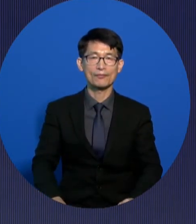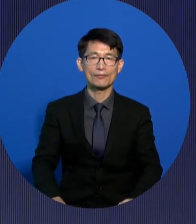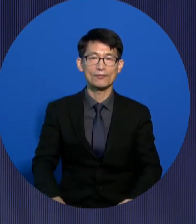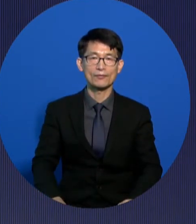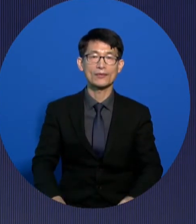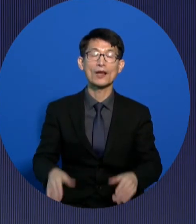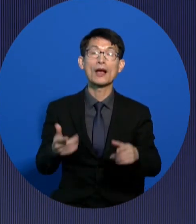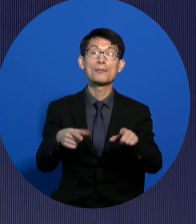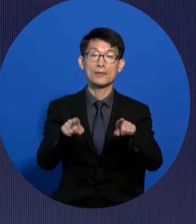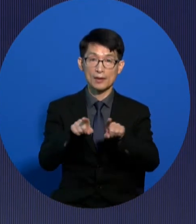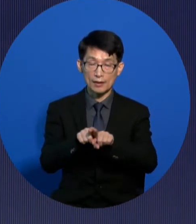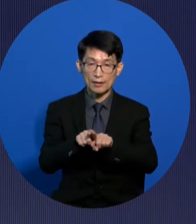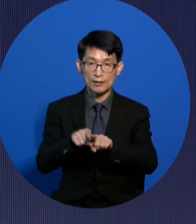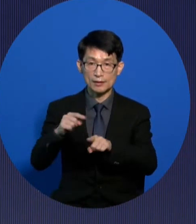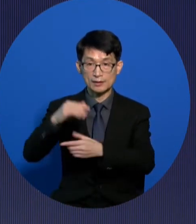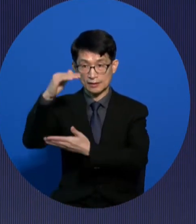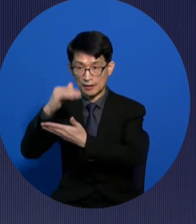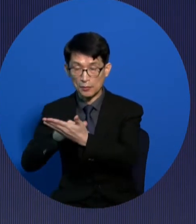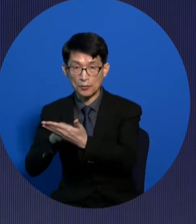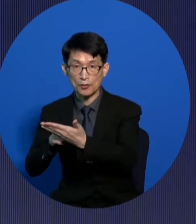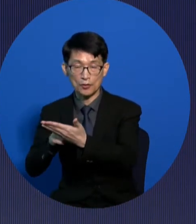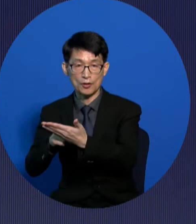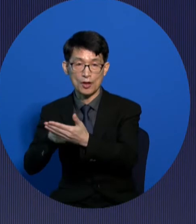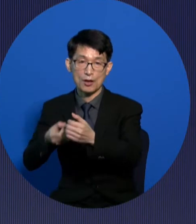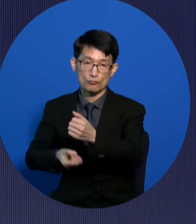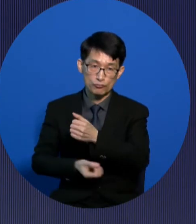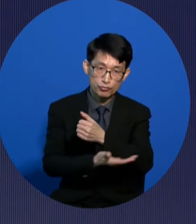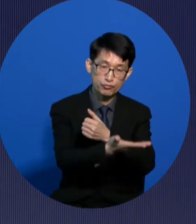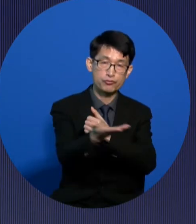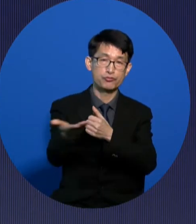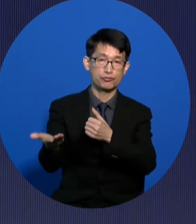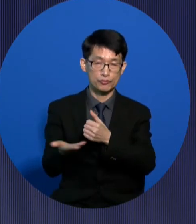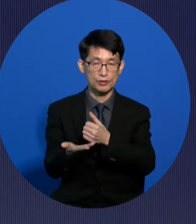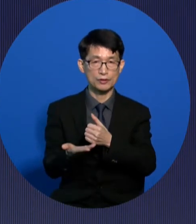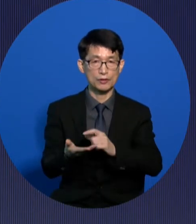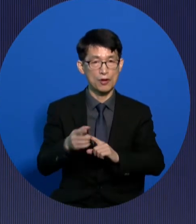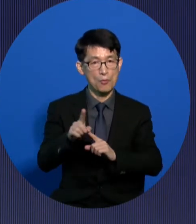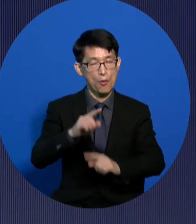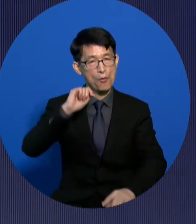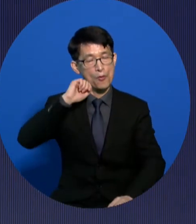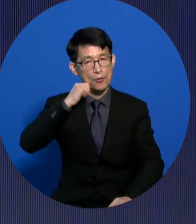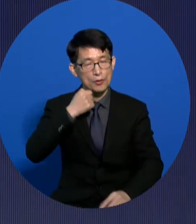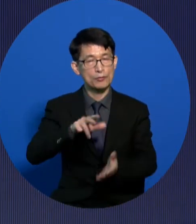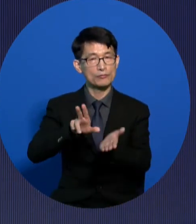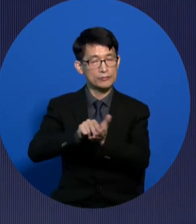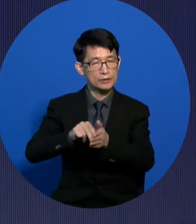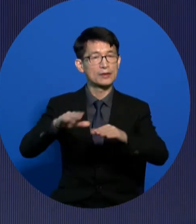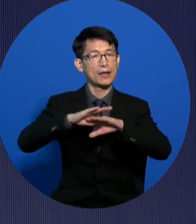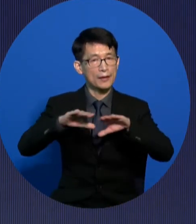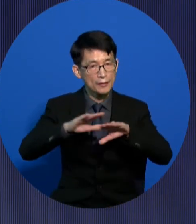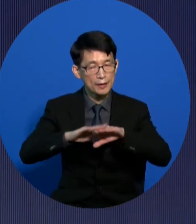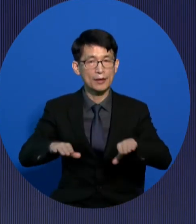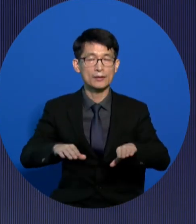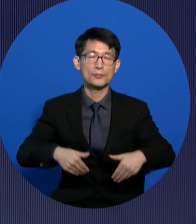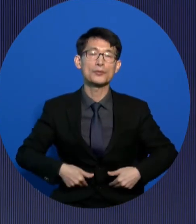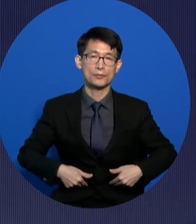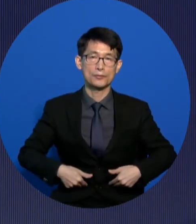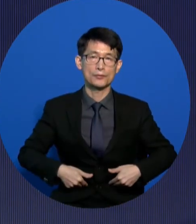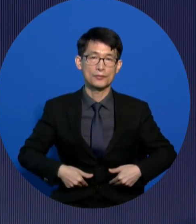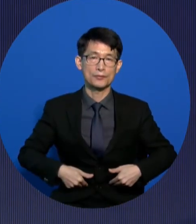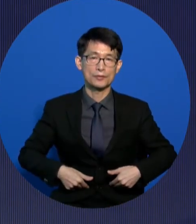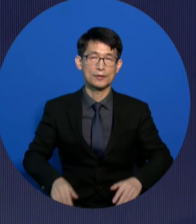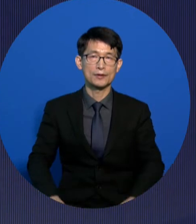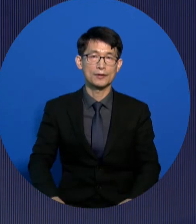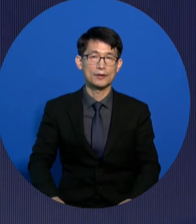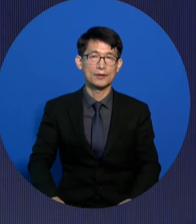공유하고 그 공유성을 통해서 무엇을 방법을 만들어야 되는데 우리는 이틀 동안 벽을